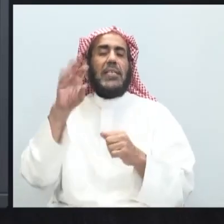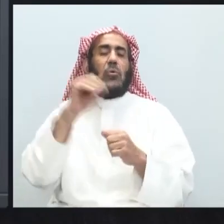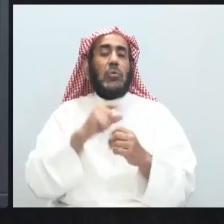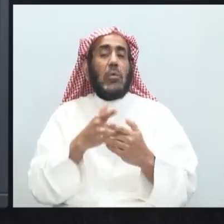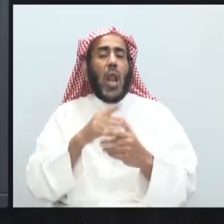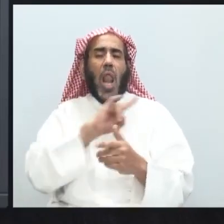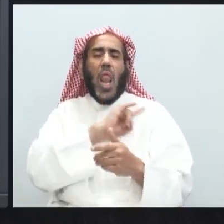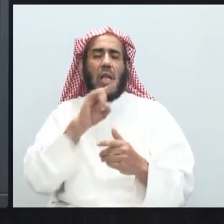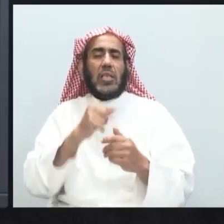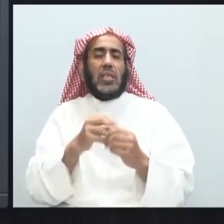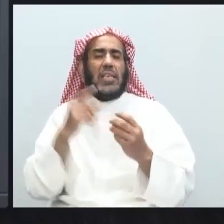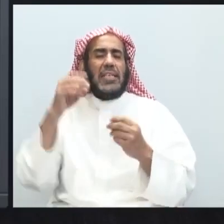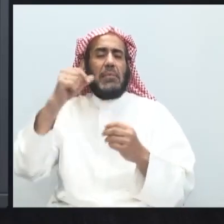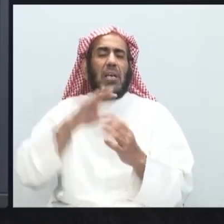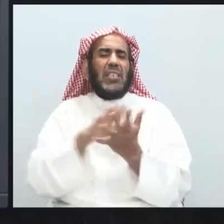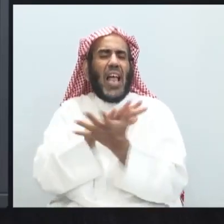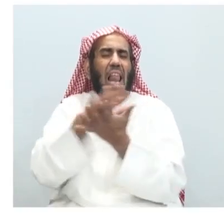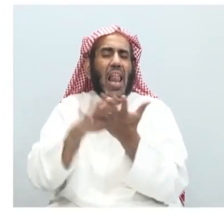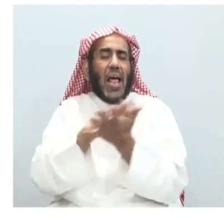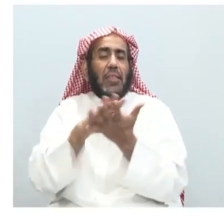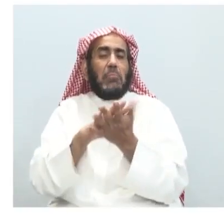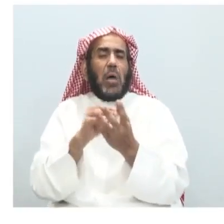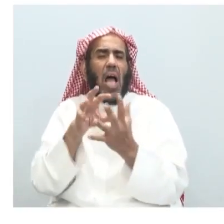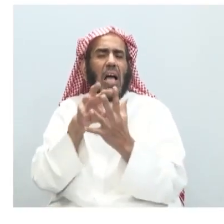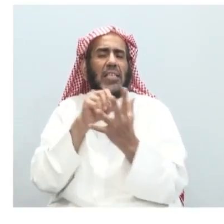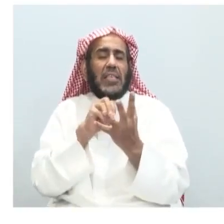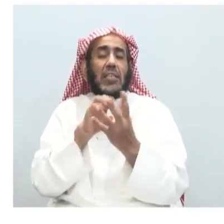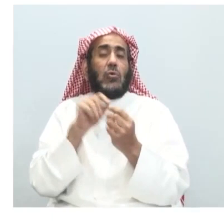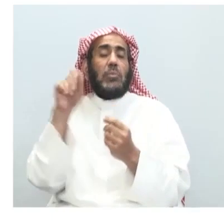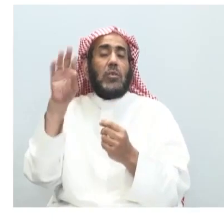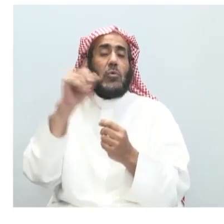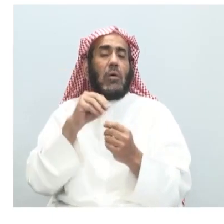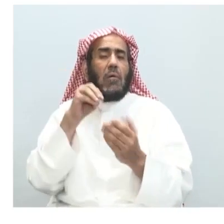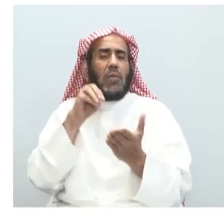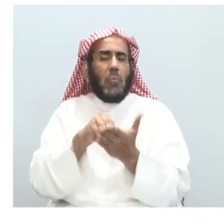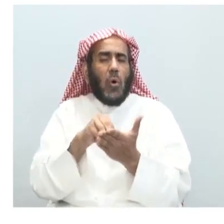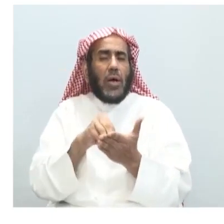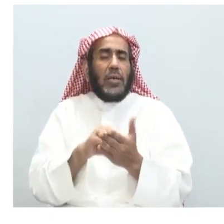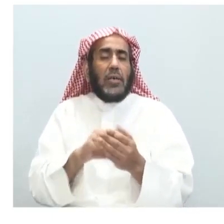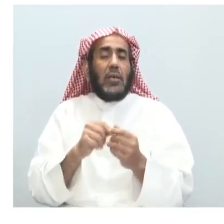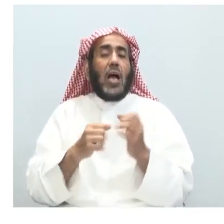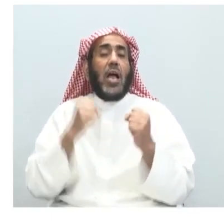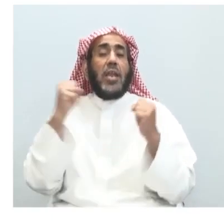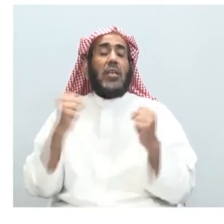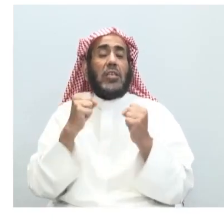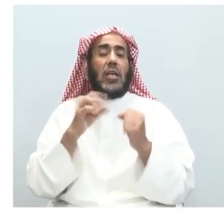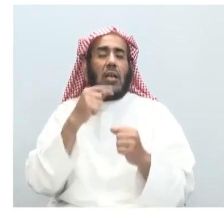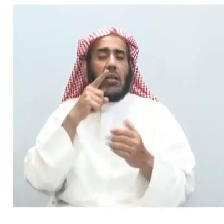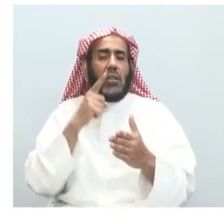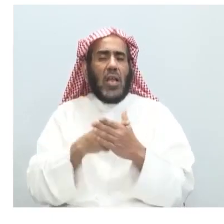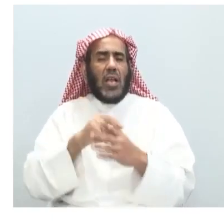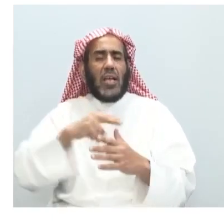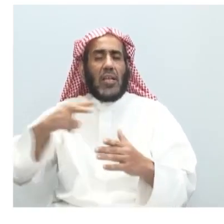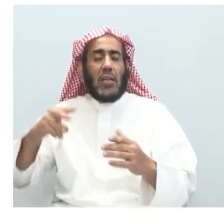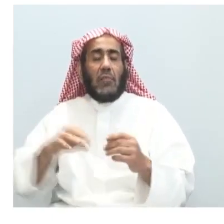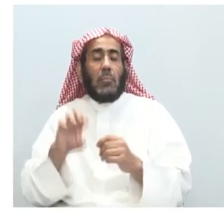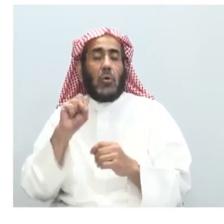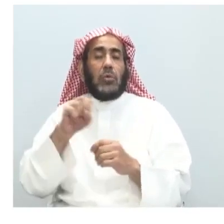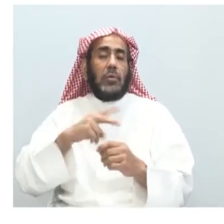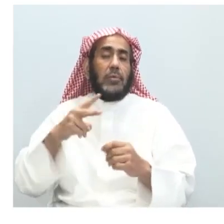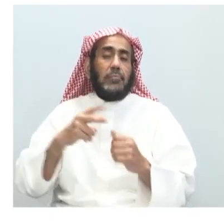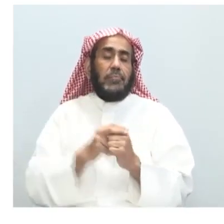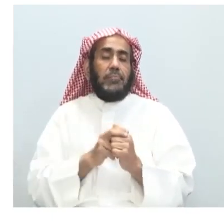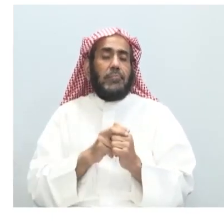تستطيع انزيمات الهضم ان تستوعب السيليلوز في مواقعها النشطه لذلك يختلف في خواصه